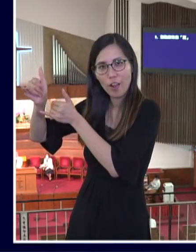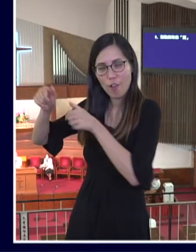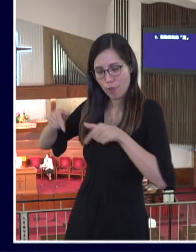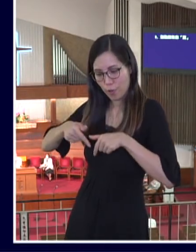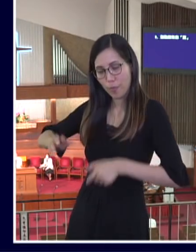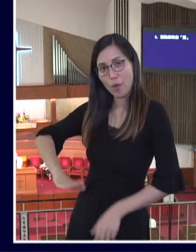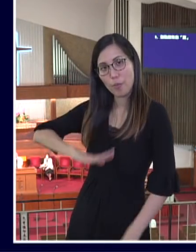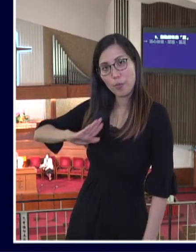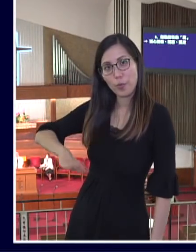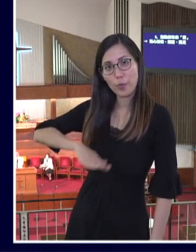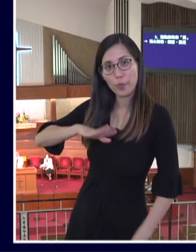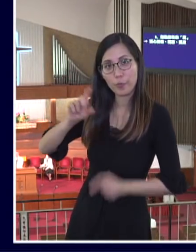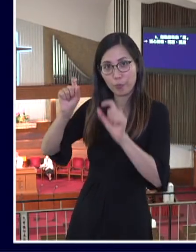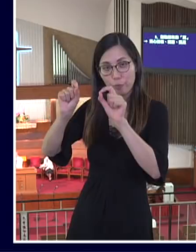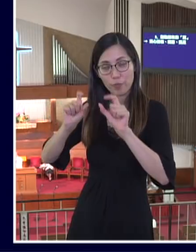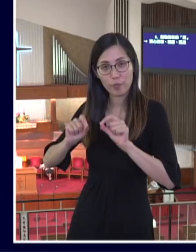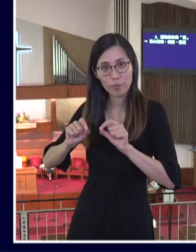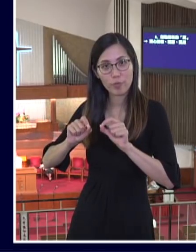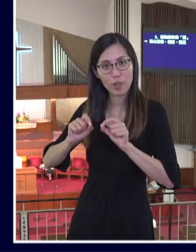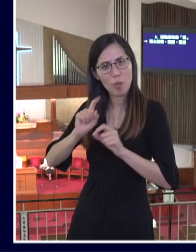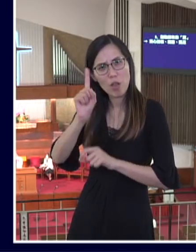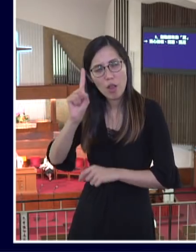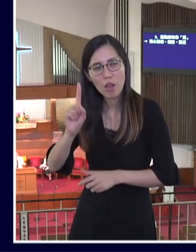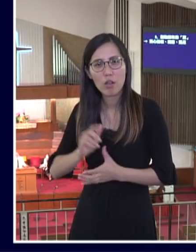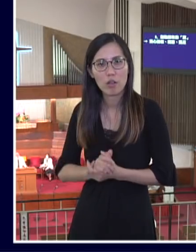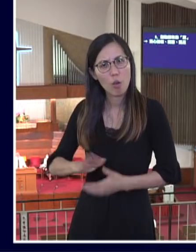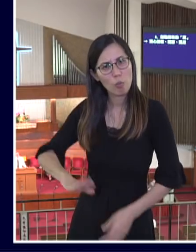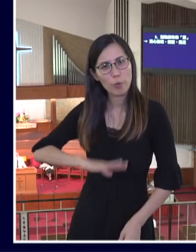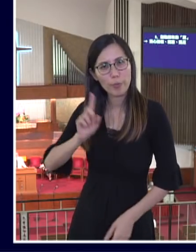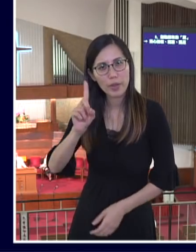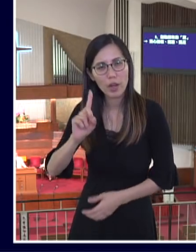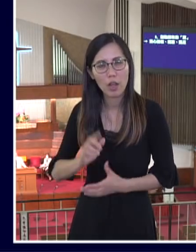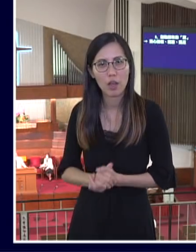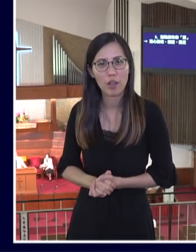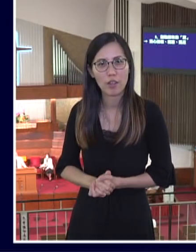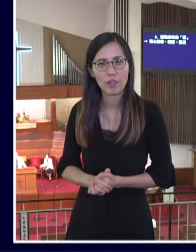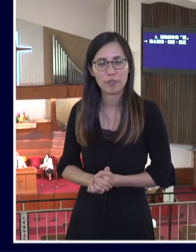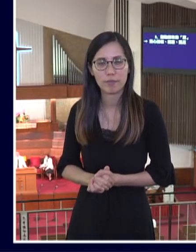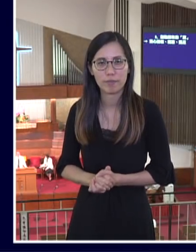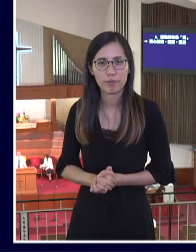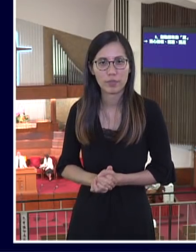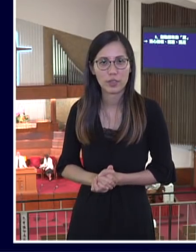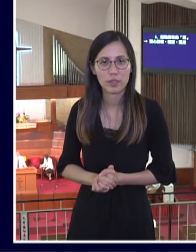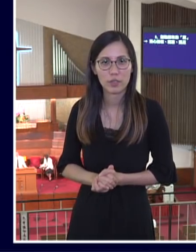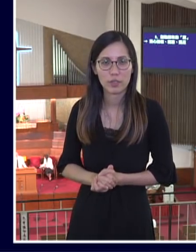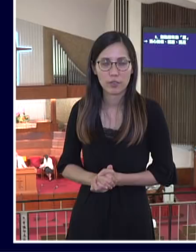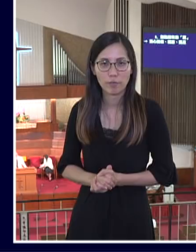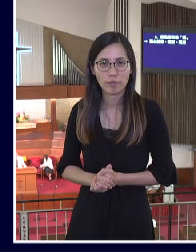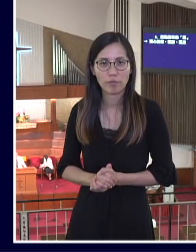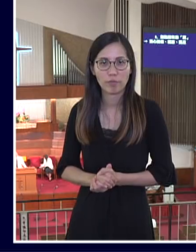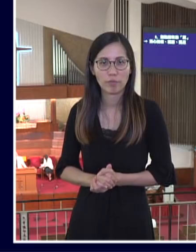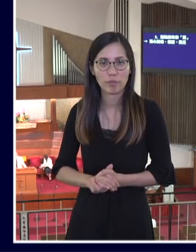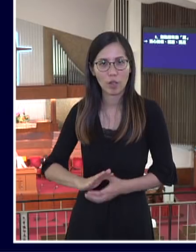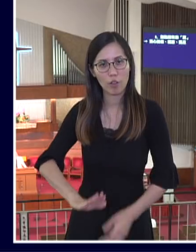他的满心满怀是什么呢？可能呢可以翻译做满意的，无论是 fill up 好，或者有些人